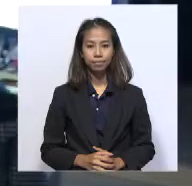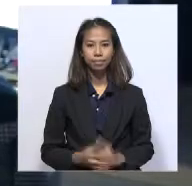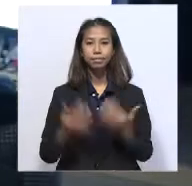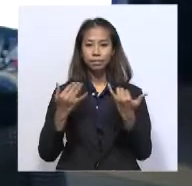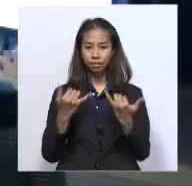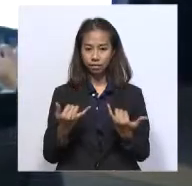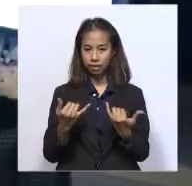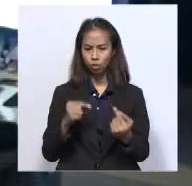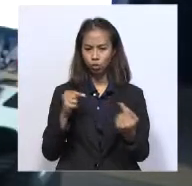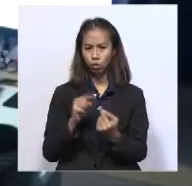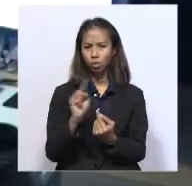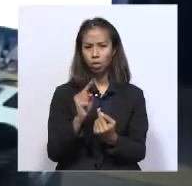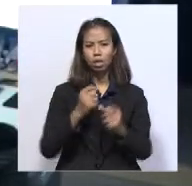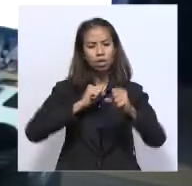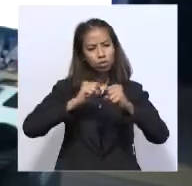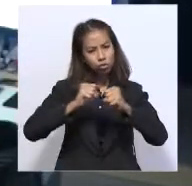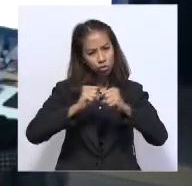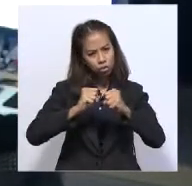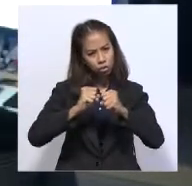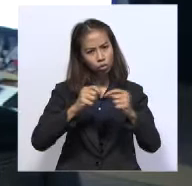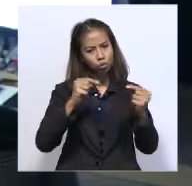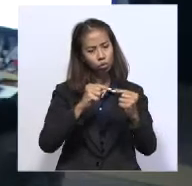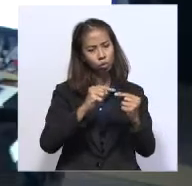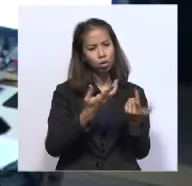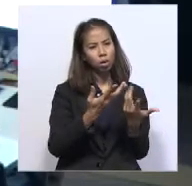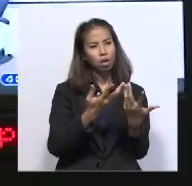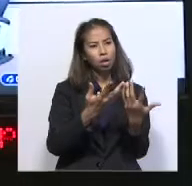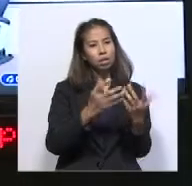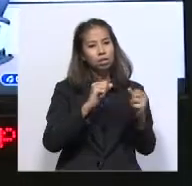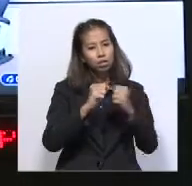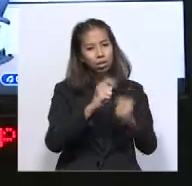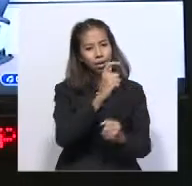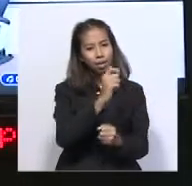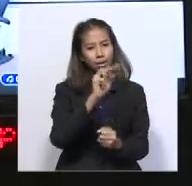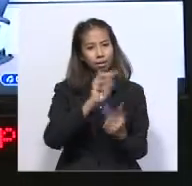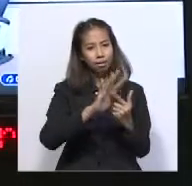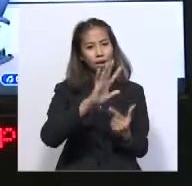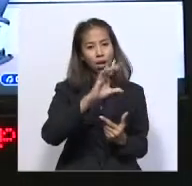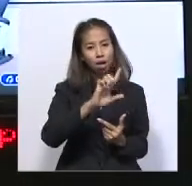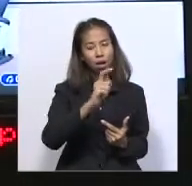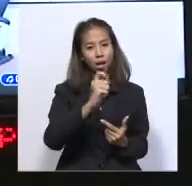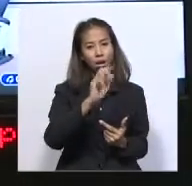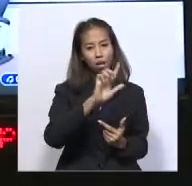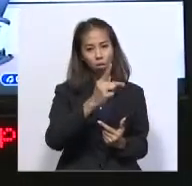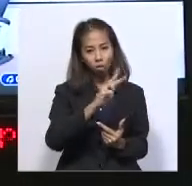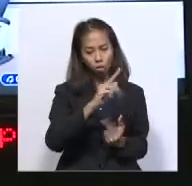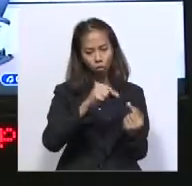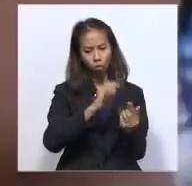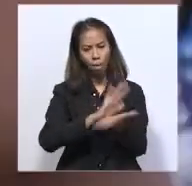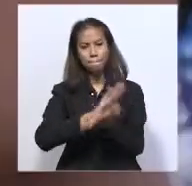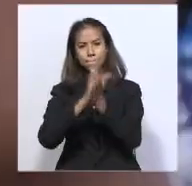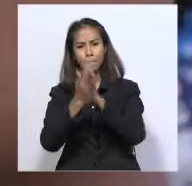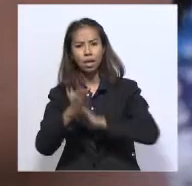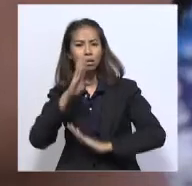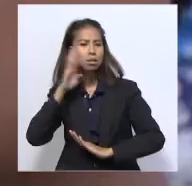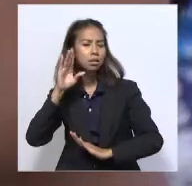ถึงยุคการเปลี่ยนแปลงของสื่อจากอนาล็อกสู่ดิจิตอลสื่อของกรมประชาสัมพันธ์ได้มีการพัฒนาการส่งผ่าน